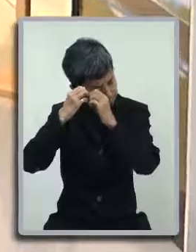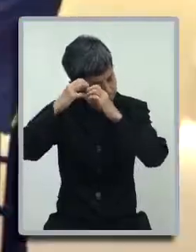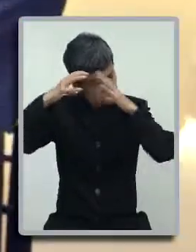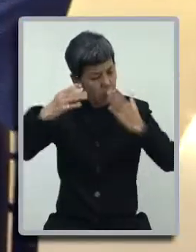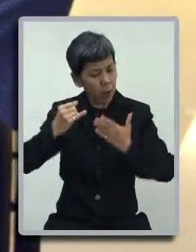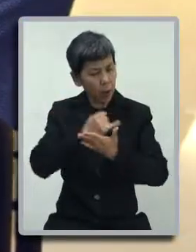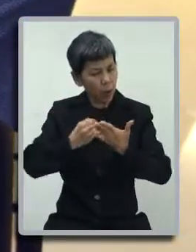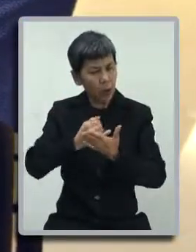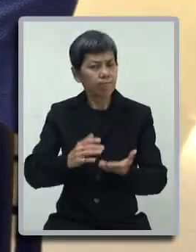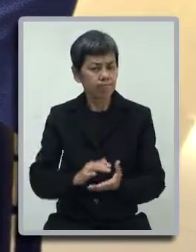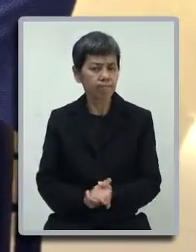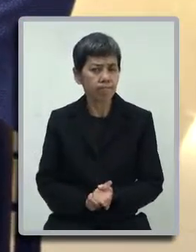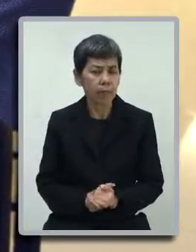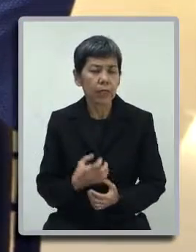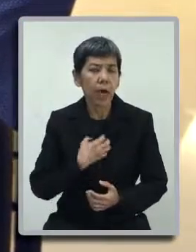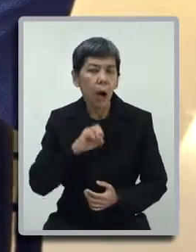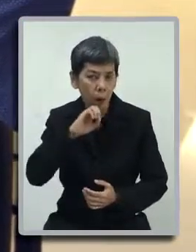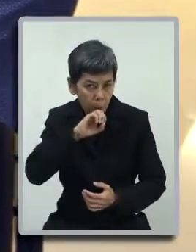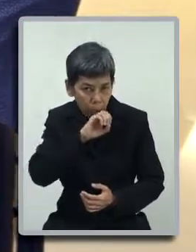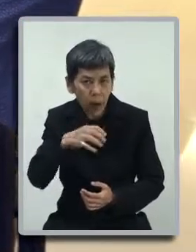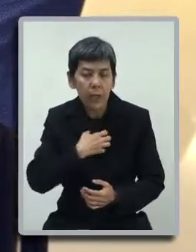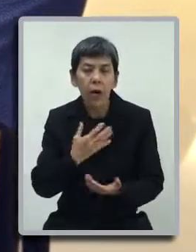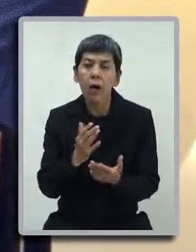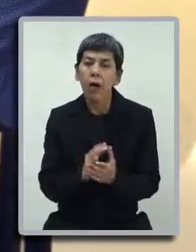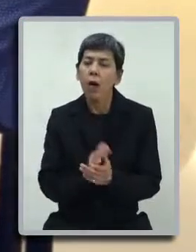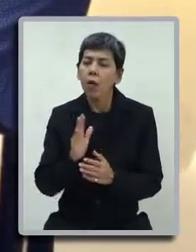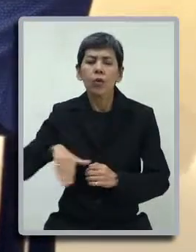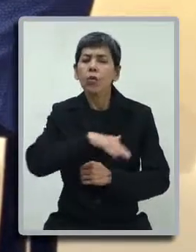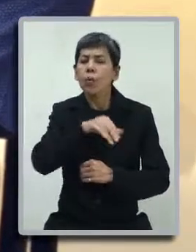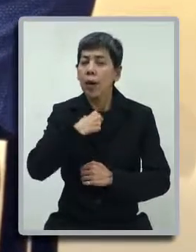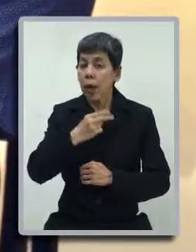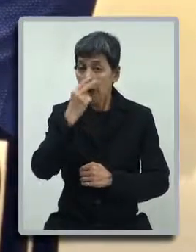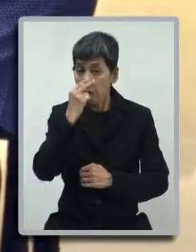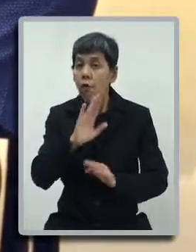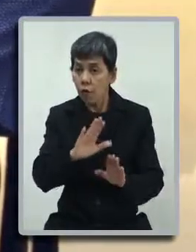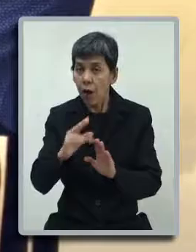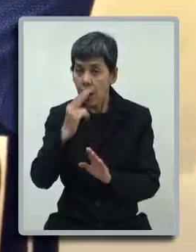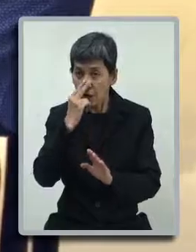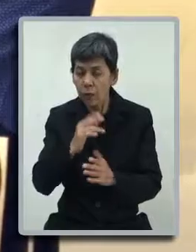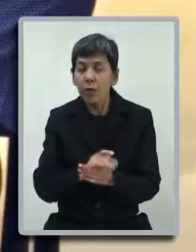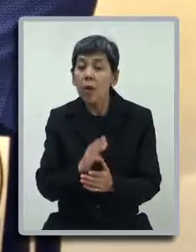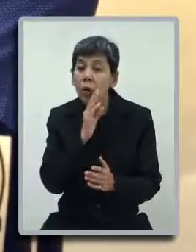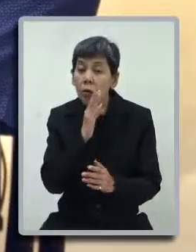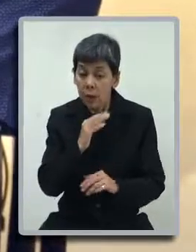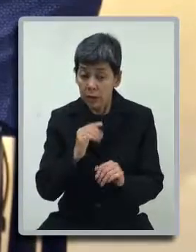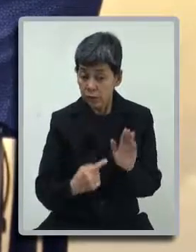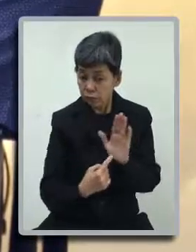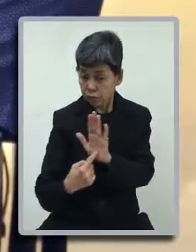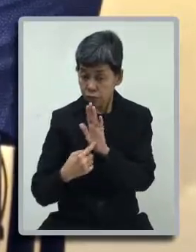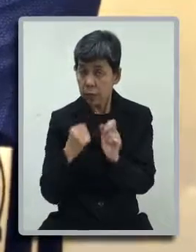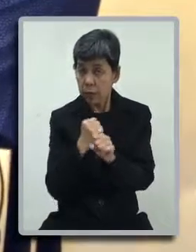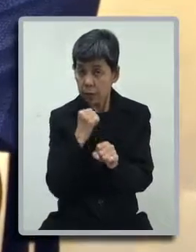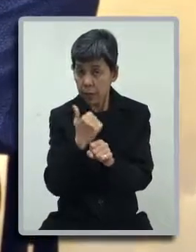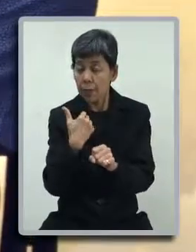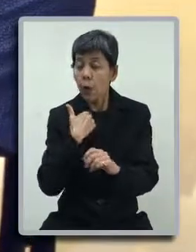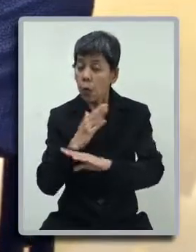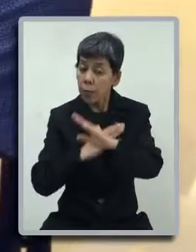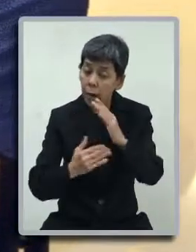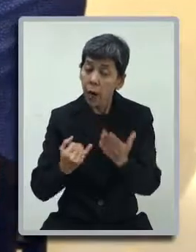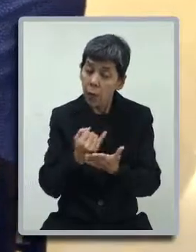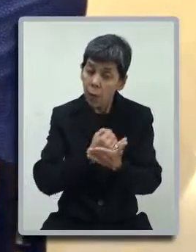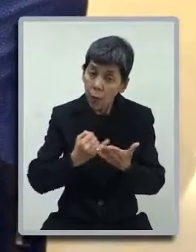งออกก็อยากจะบอกกับพี่น้องทั่วไปที่ชมรายการเนี่ยนะฮะว่าถ้ามีผลงานของค